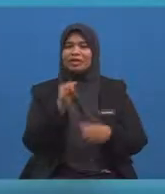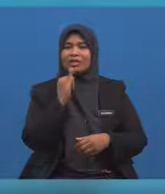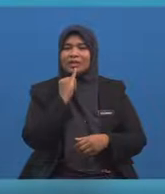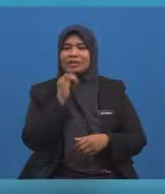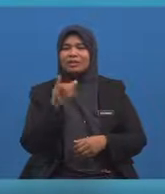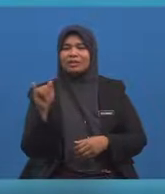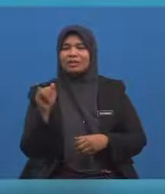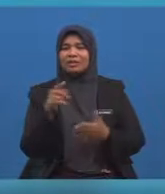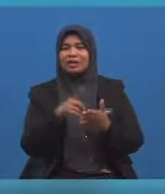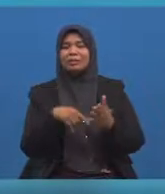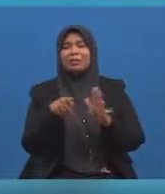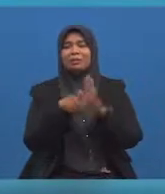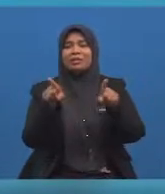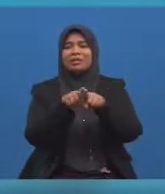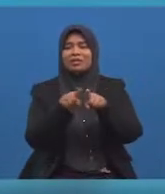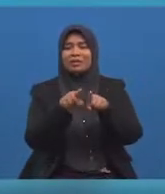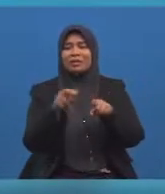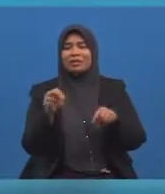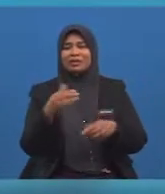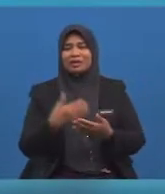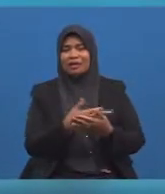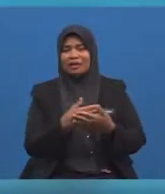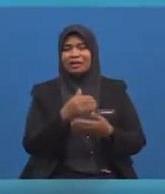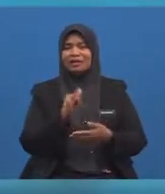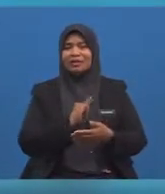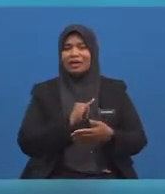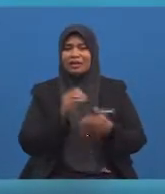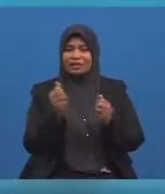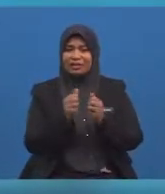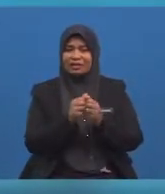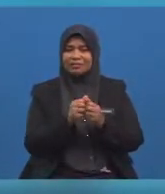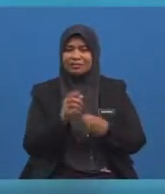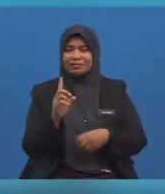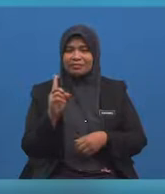Apakah persamaan anak-anak saya dengan kami?